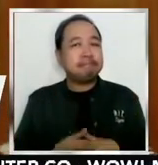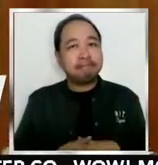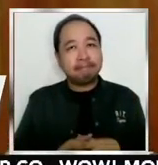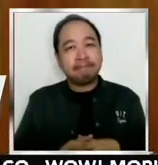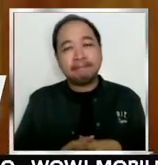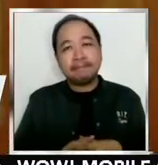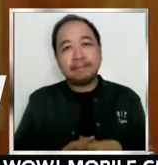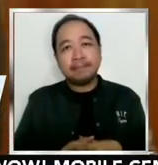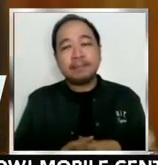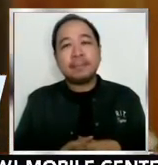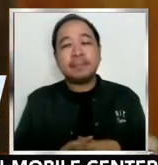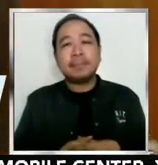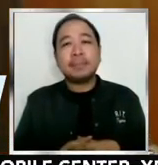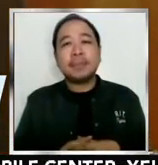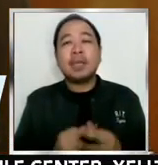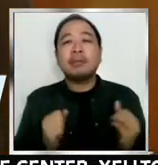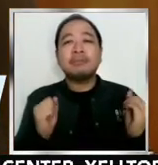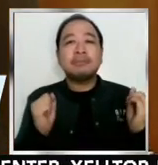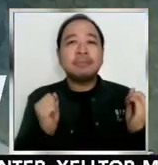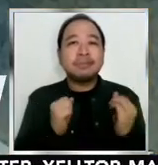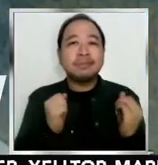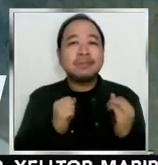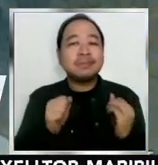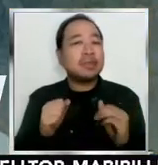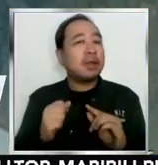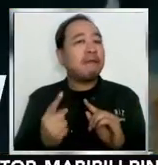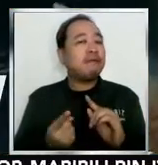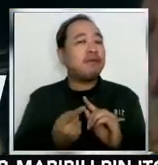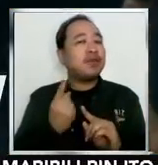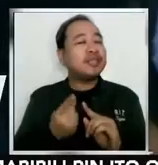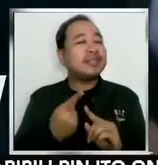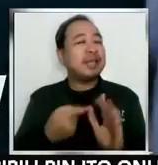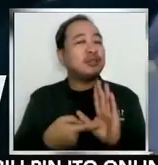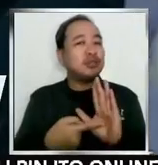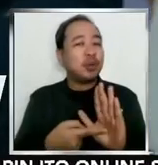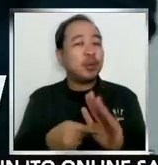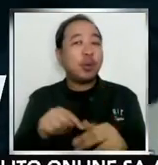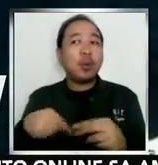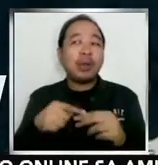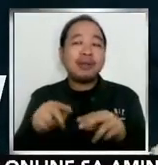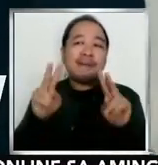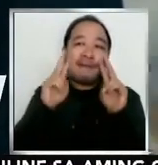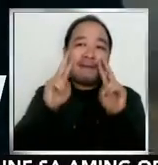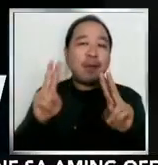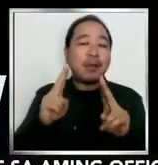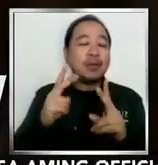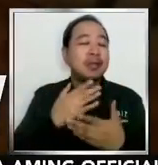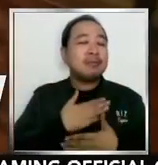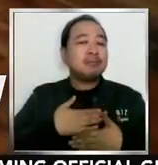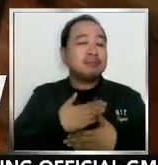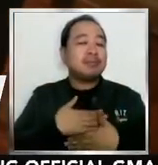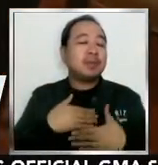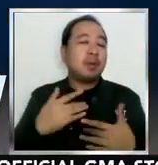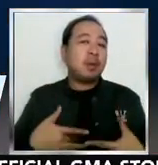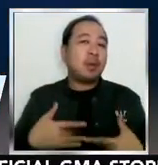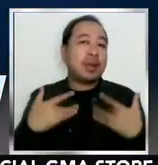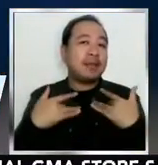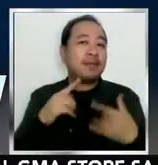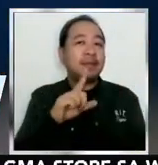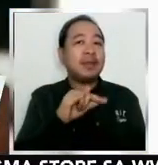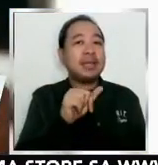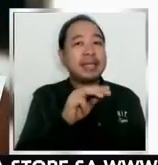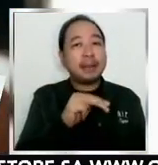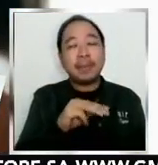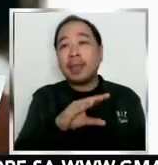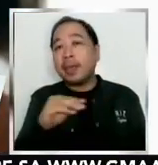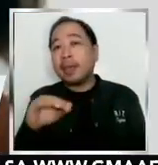Kilig feels din ang binigay ng pilot episode nang matunghayan ang masayang buhay ni Liam at Joyce. Nag-iisip ka ba? Sana naisip